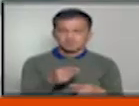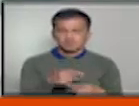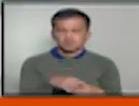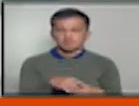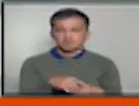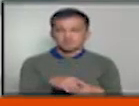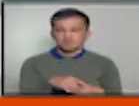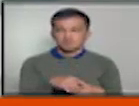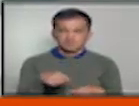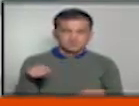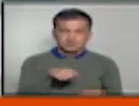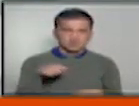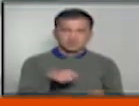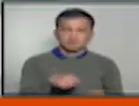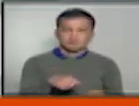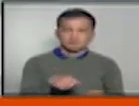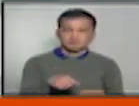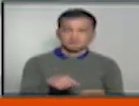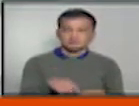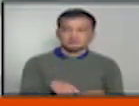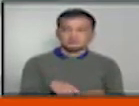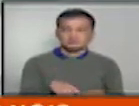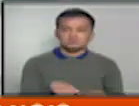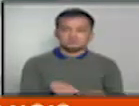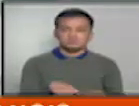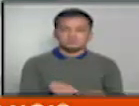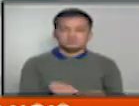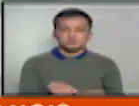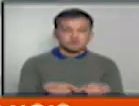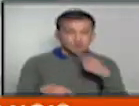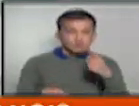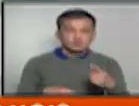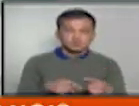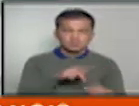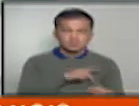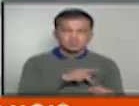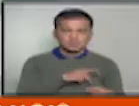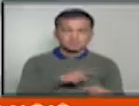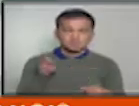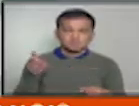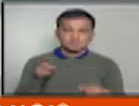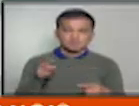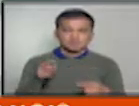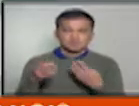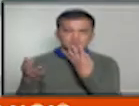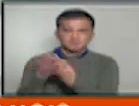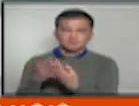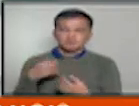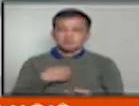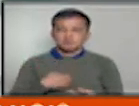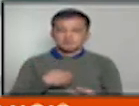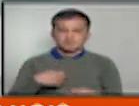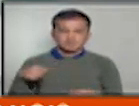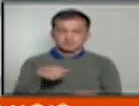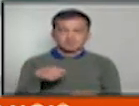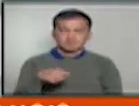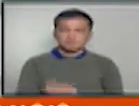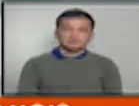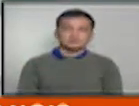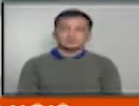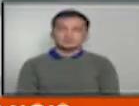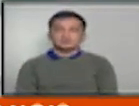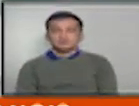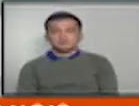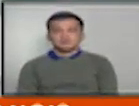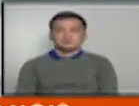yung pagkakasaksak eh. Okay, so nga po ng pulis eh, makukulong ka niya pagka nagreklamo ito. Okay, kaya nga sir, so